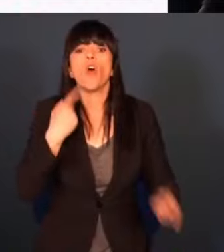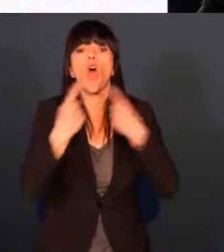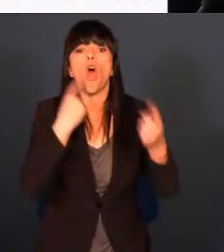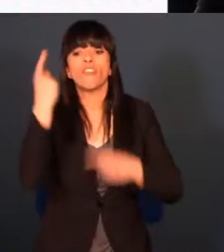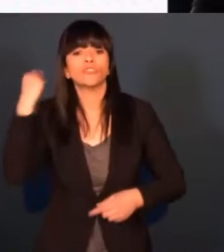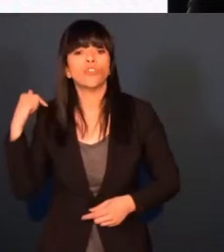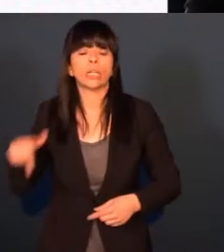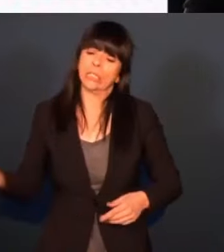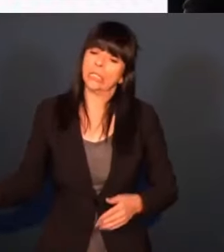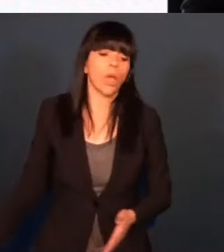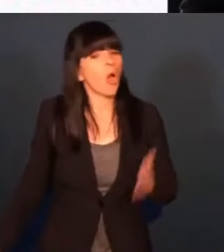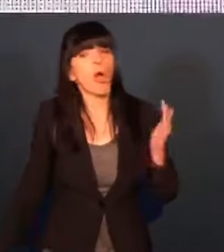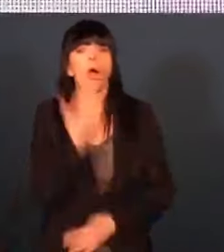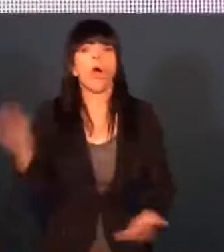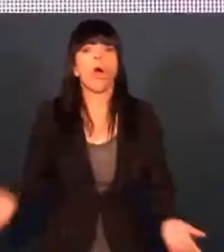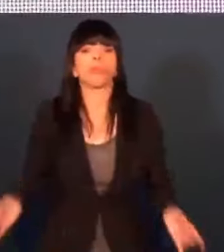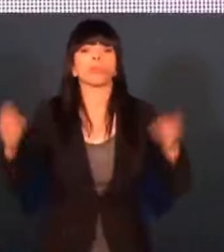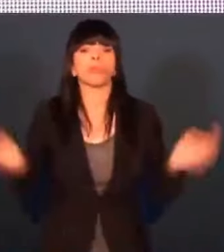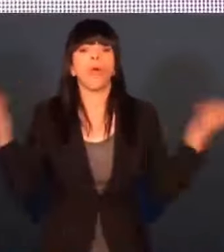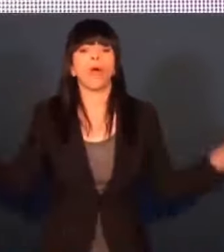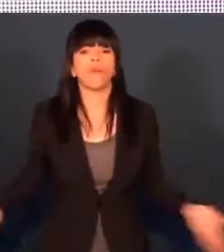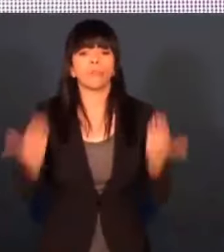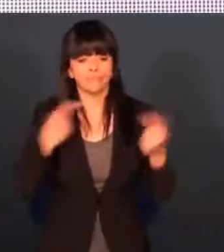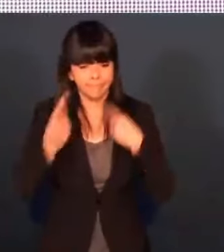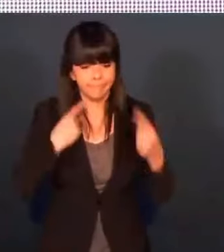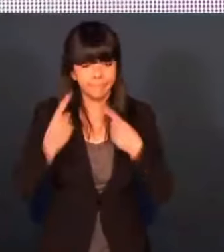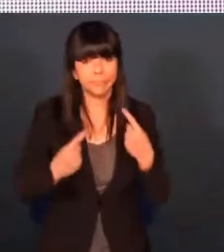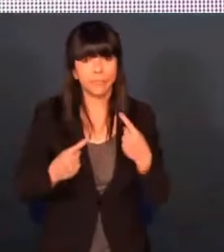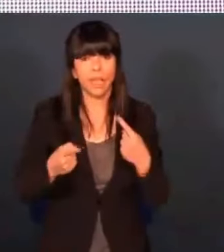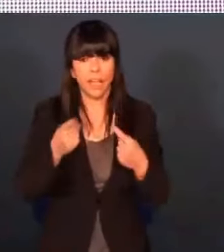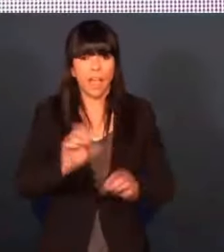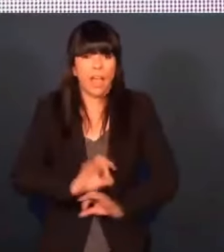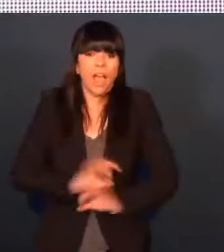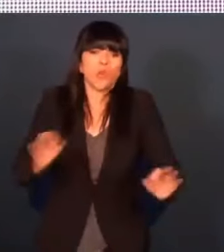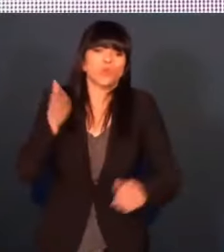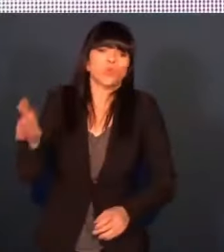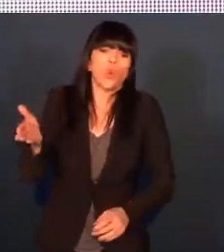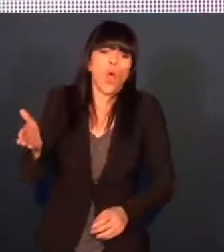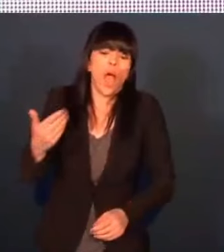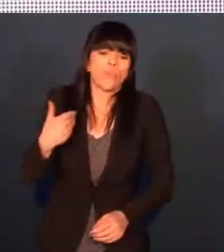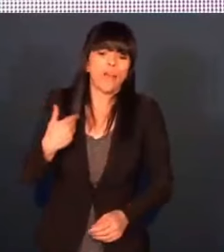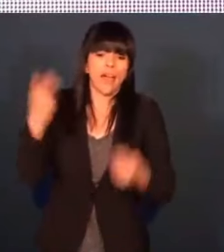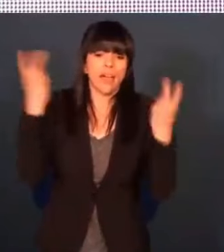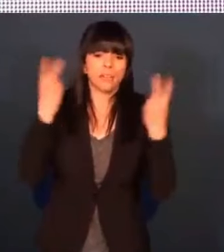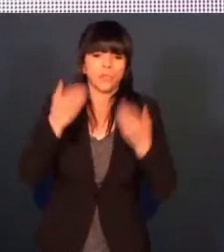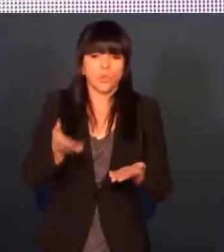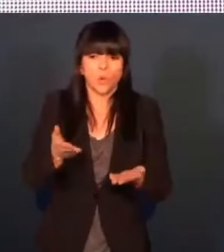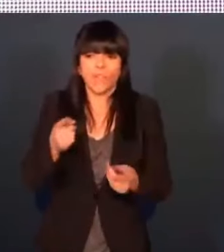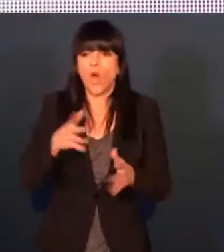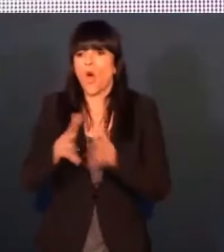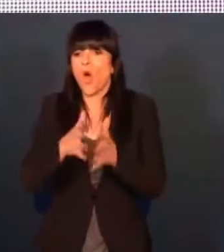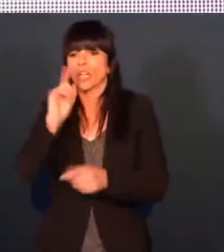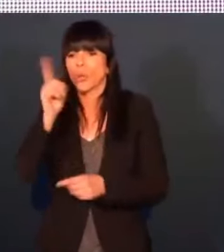започваме наново. Още тогава беше ясно, че част от хората от другата страна на масата всъщност вече